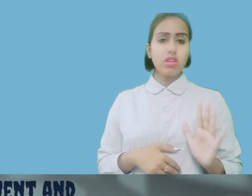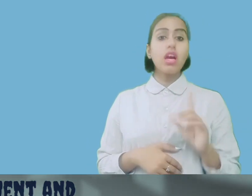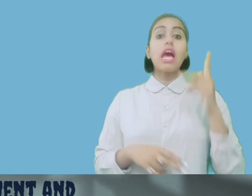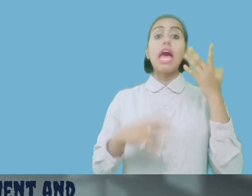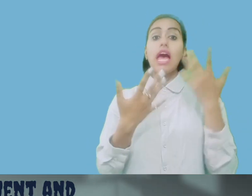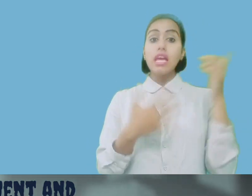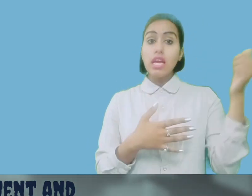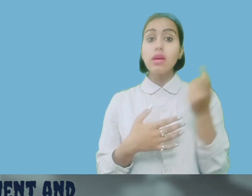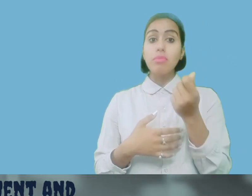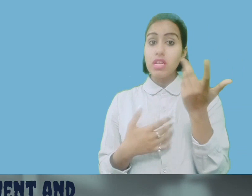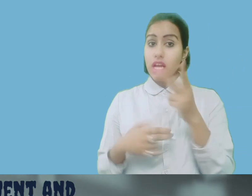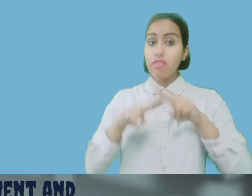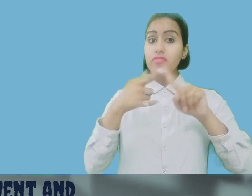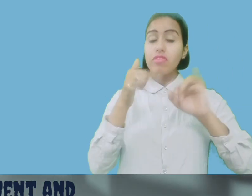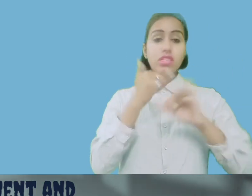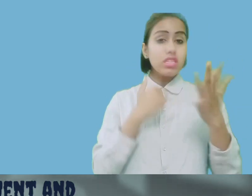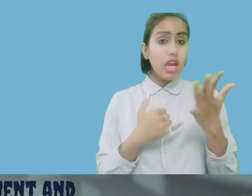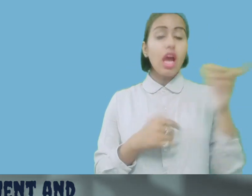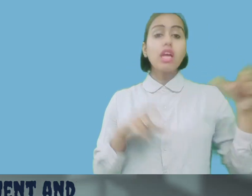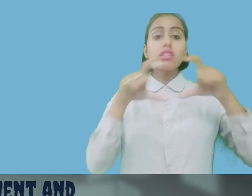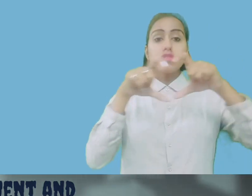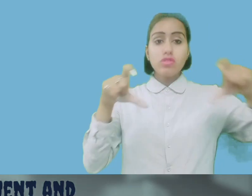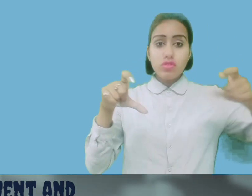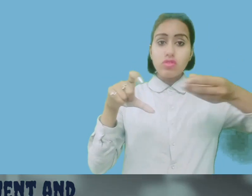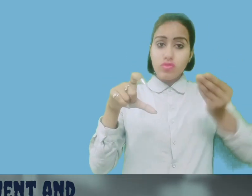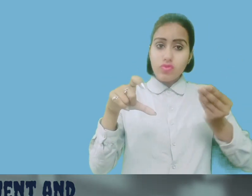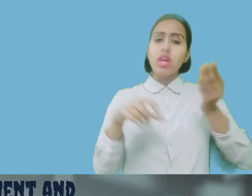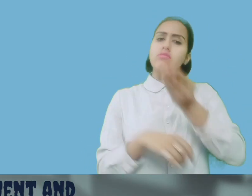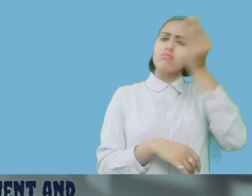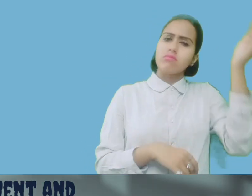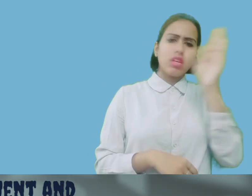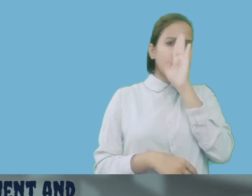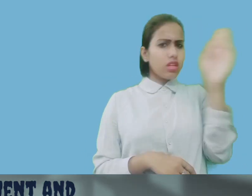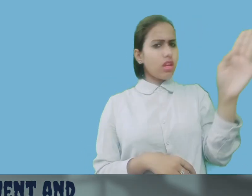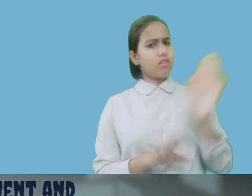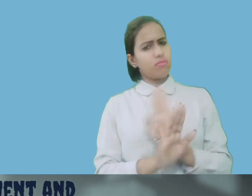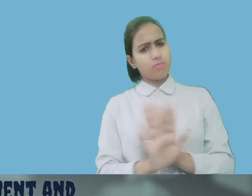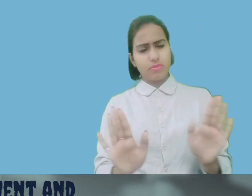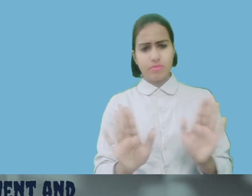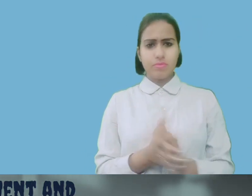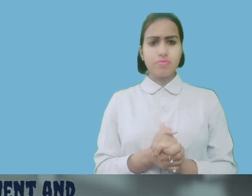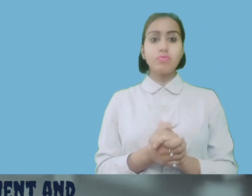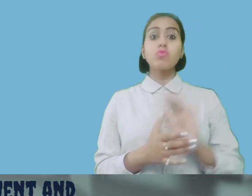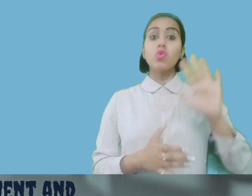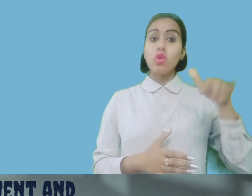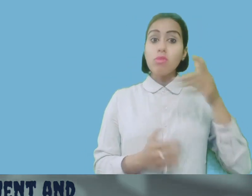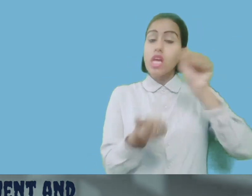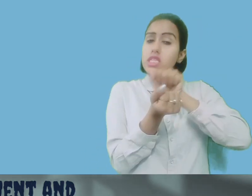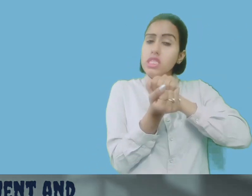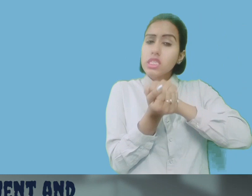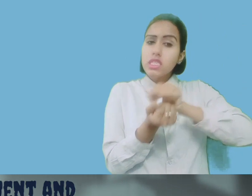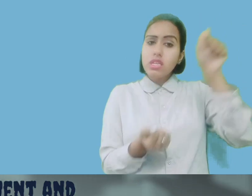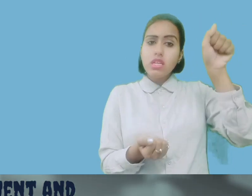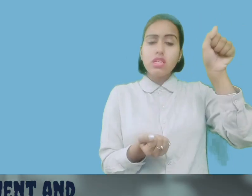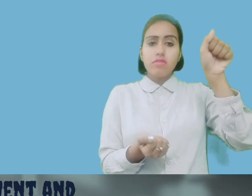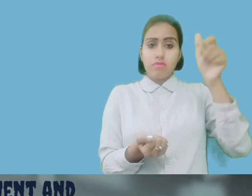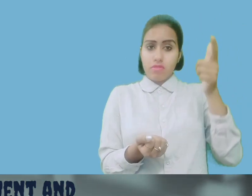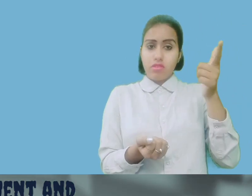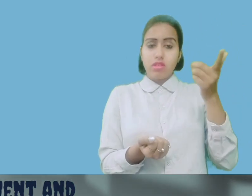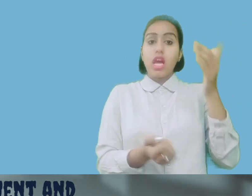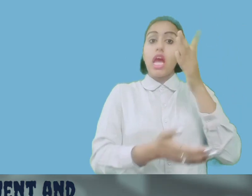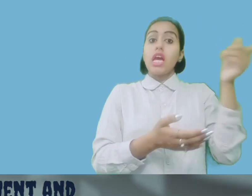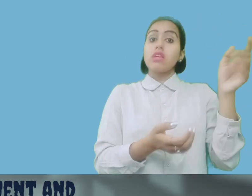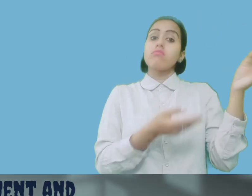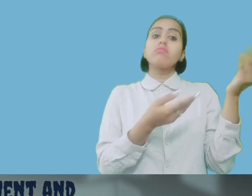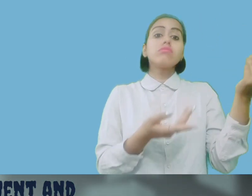है जो वास्तव में बुनियादी शिक्षा है, जो बेसिक शिक्षा है लेना चाहता है और आगे और ट्रेंड